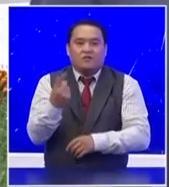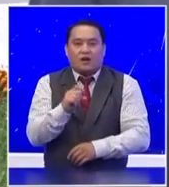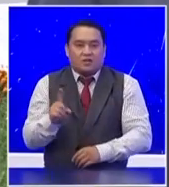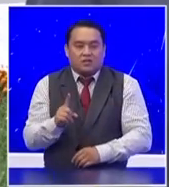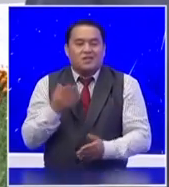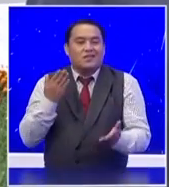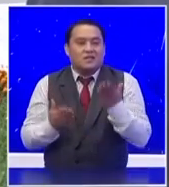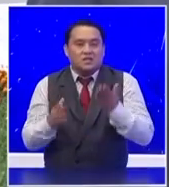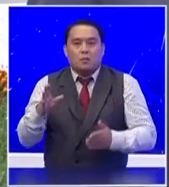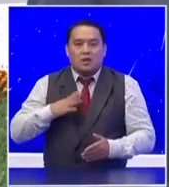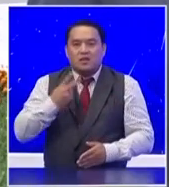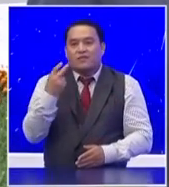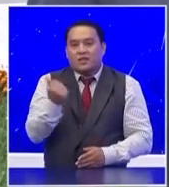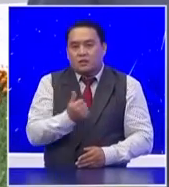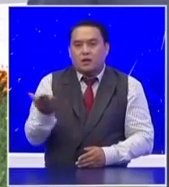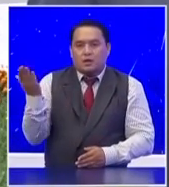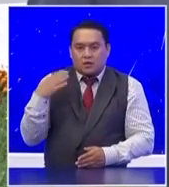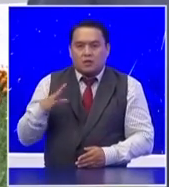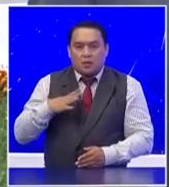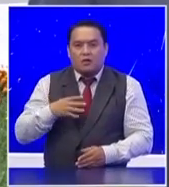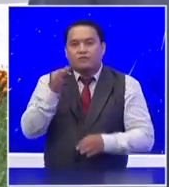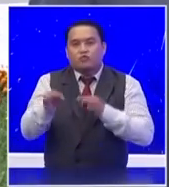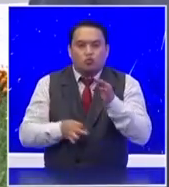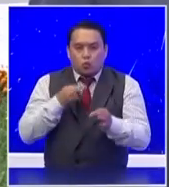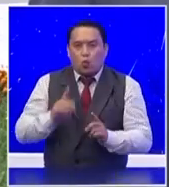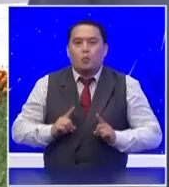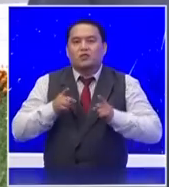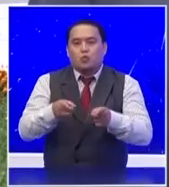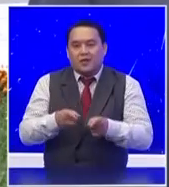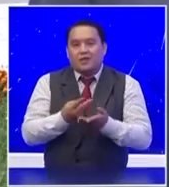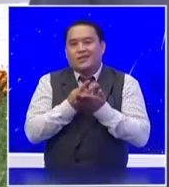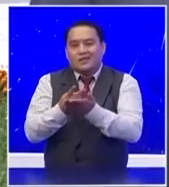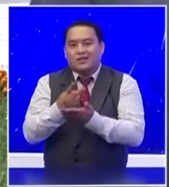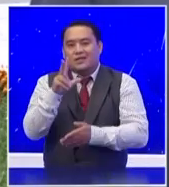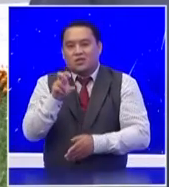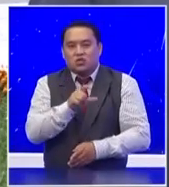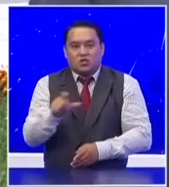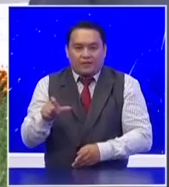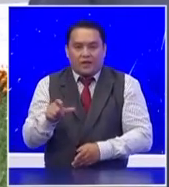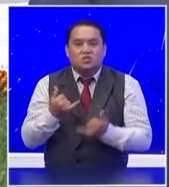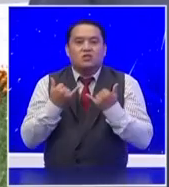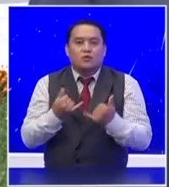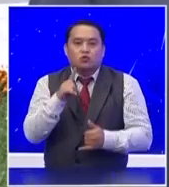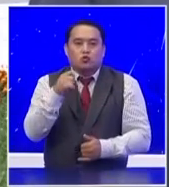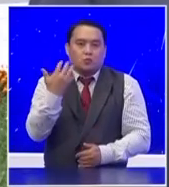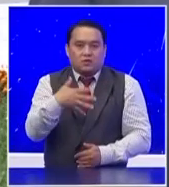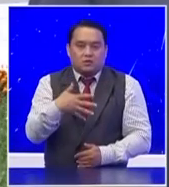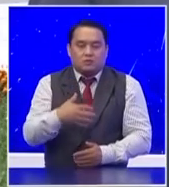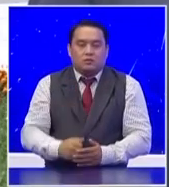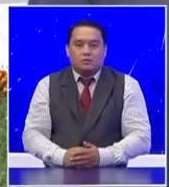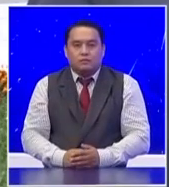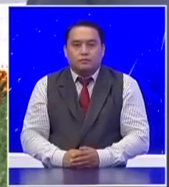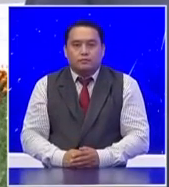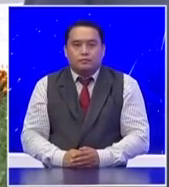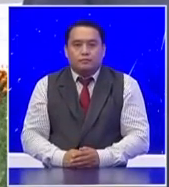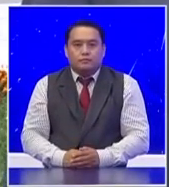Если 2 недели назад в сутки в больницы поступало 300 человек с пневмонией и ковидом, то на сегодня это число составляет